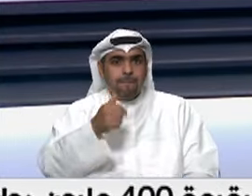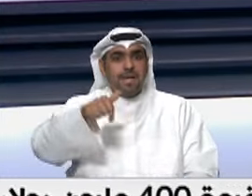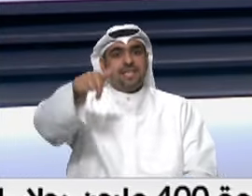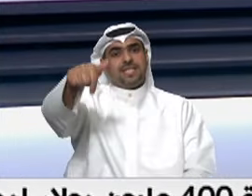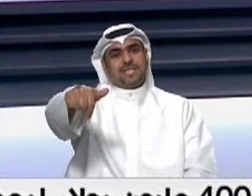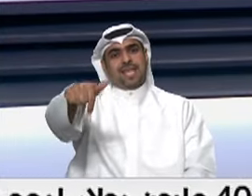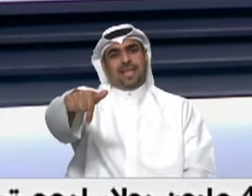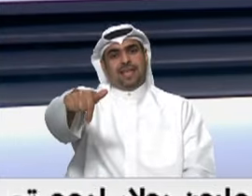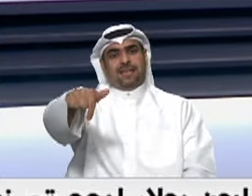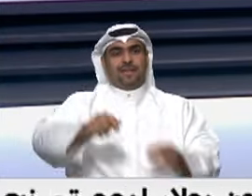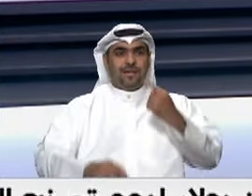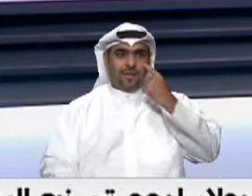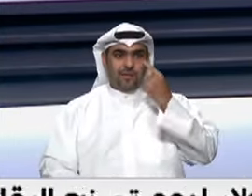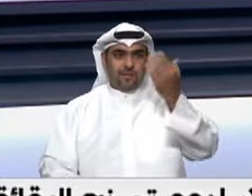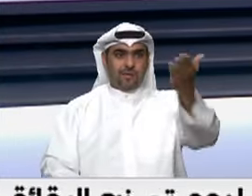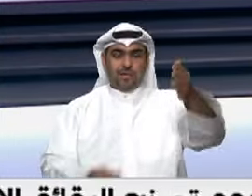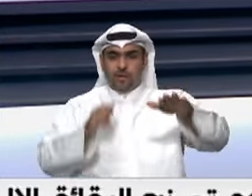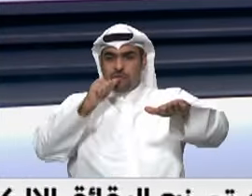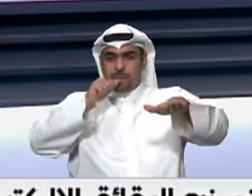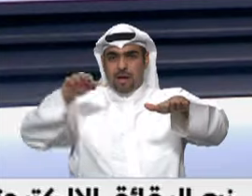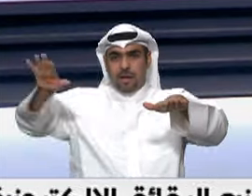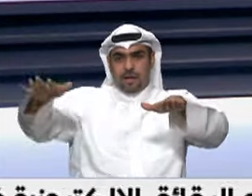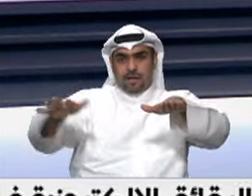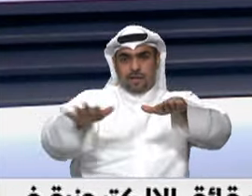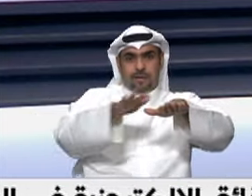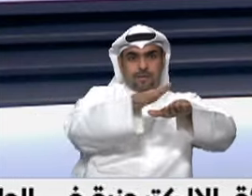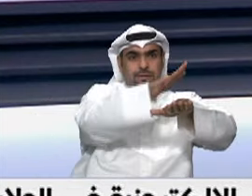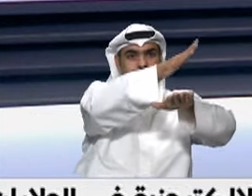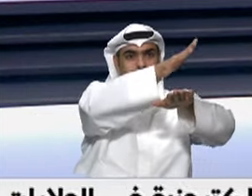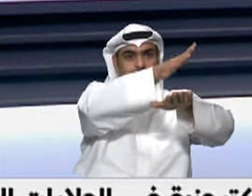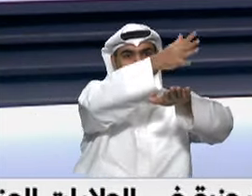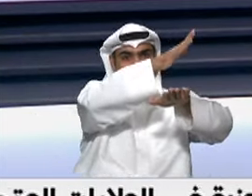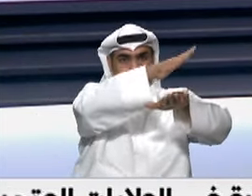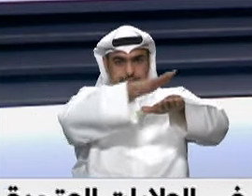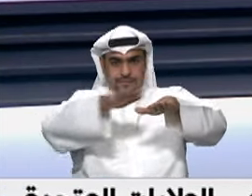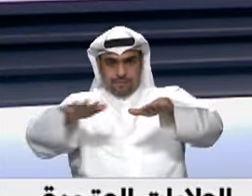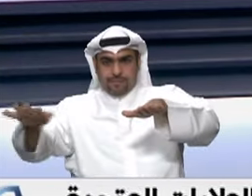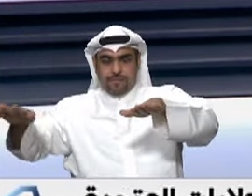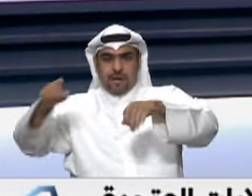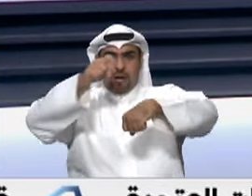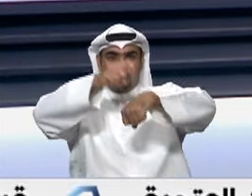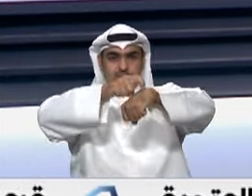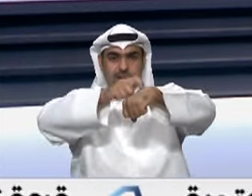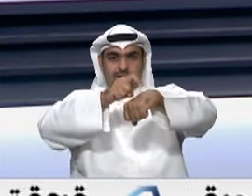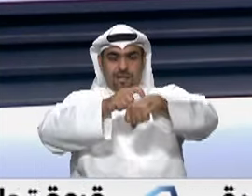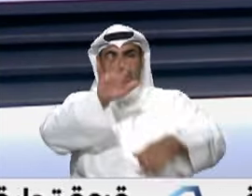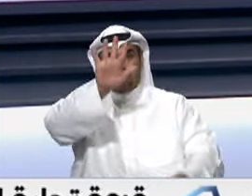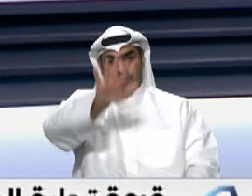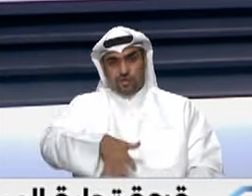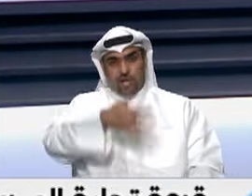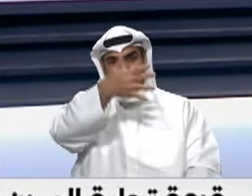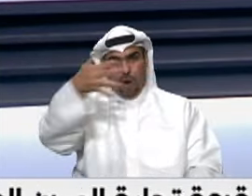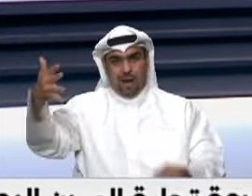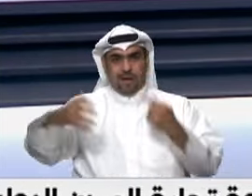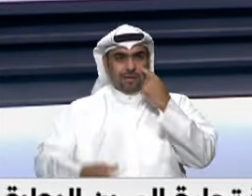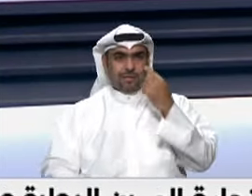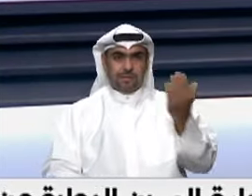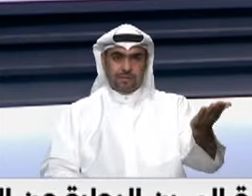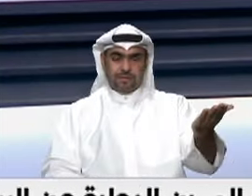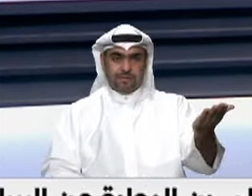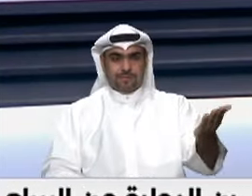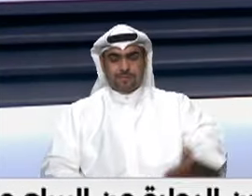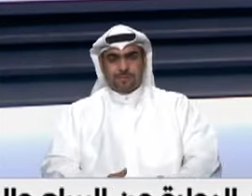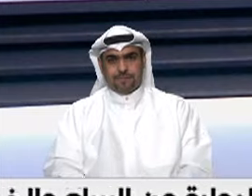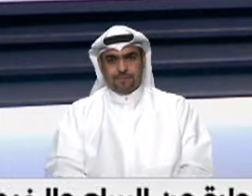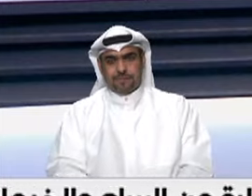المد الثاني الساعة 54 دقيقة العصر. الجزر الأول الساعة 11:10 دقائق الصبح، والجزر الثاني الساعة 11:10